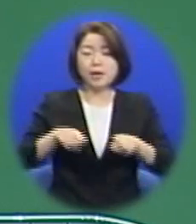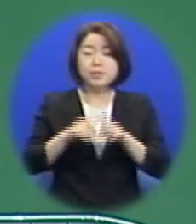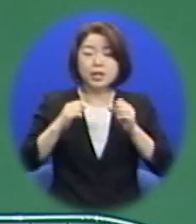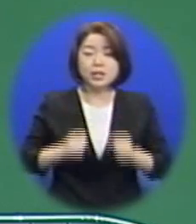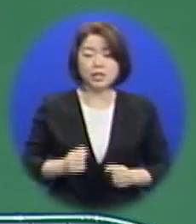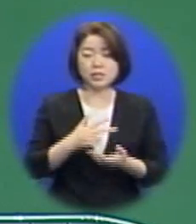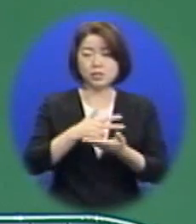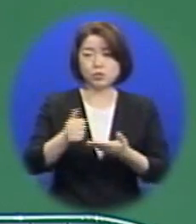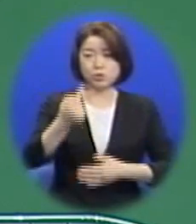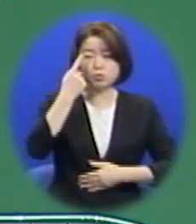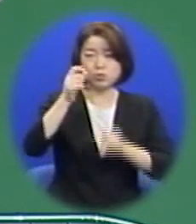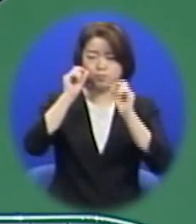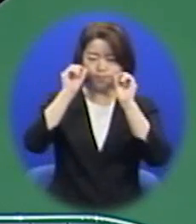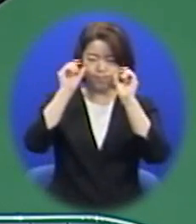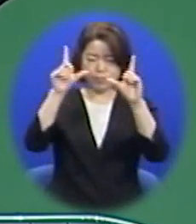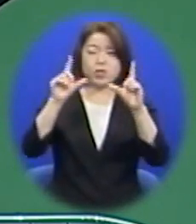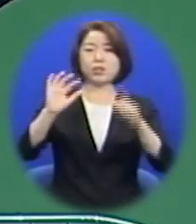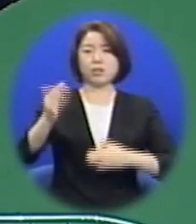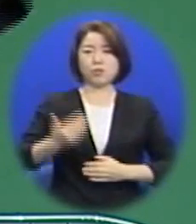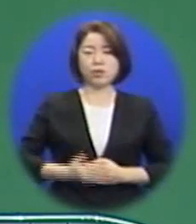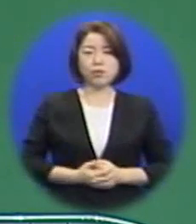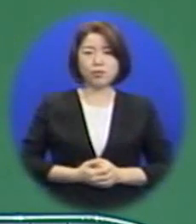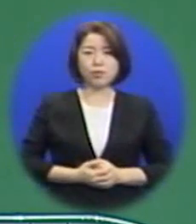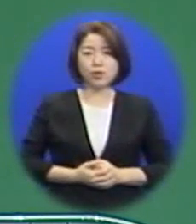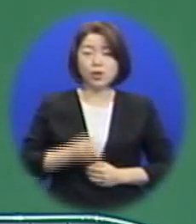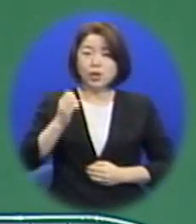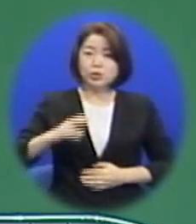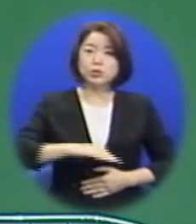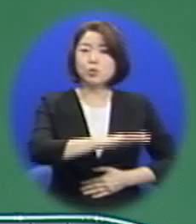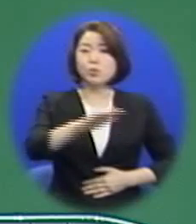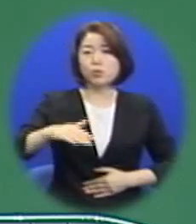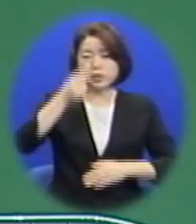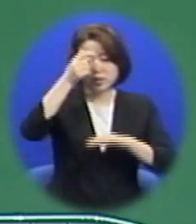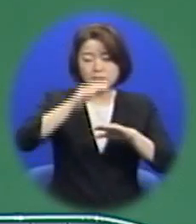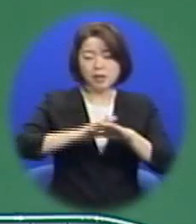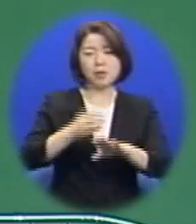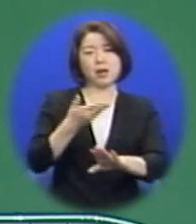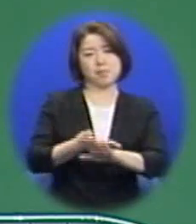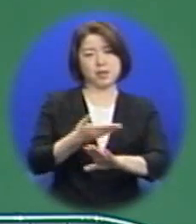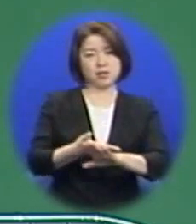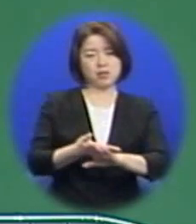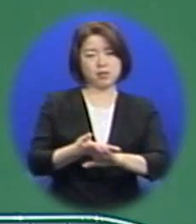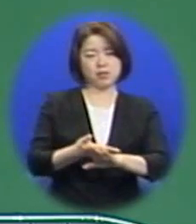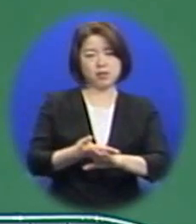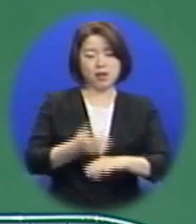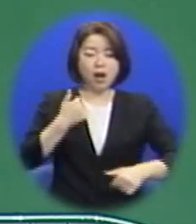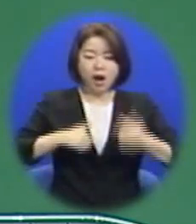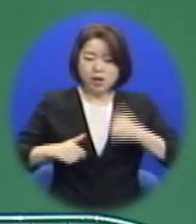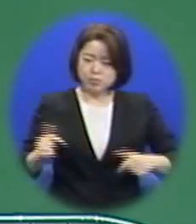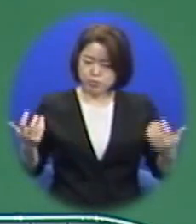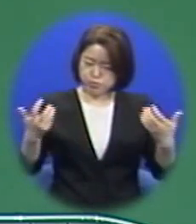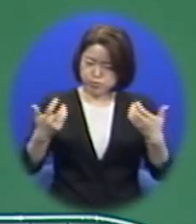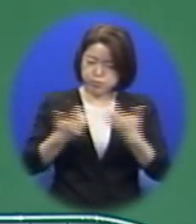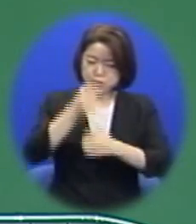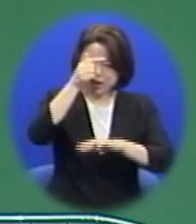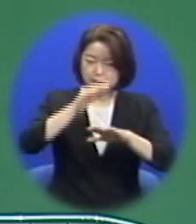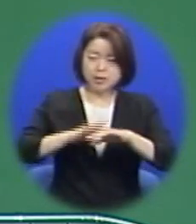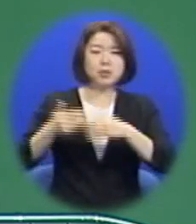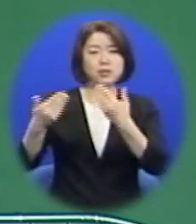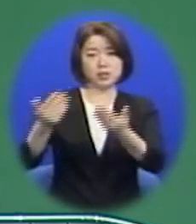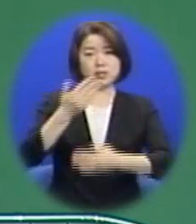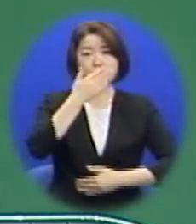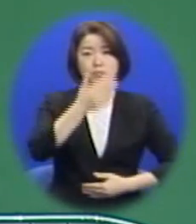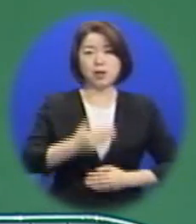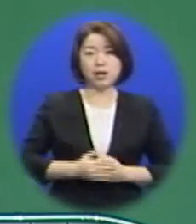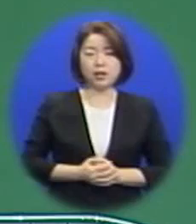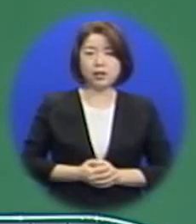눈이 확 열리게 됩니다. 그리고 우리 예배가 달라지는 거죠. 기쁨으로 충만한 예배를 드리게 됩니다.